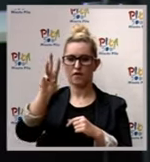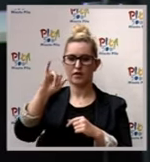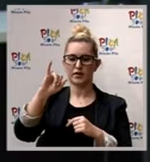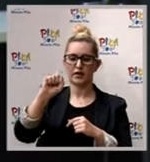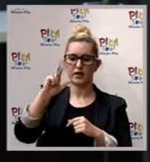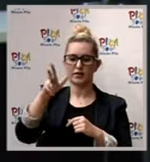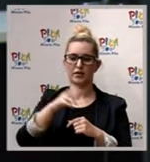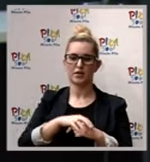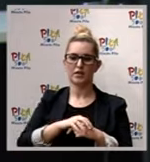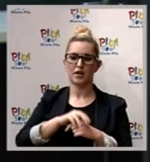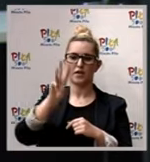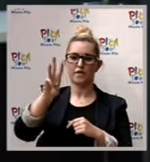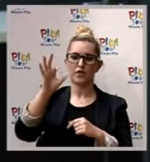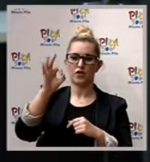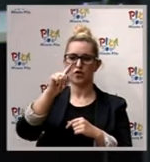Woźniacka.